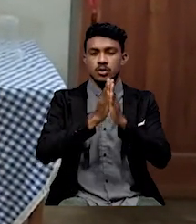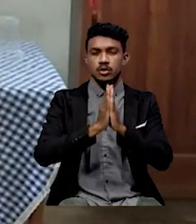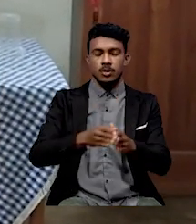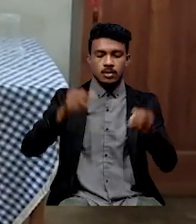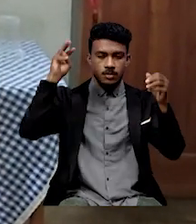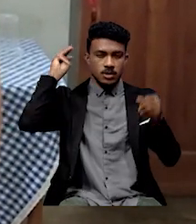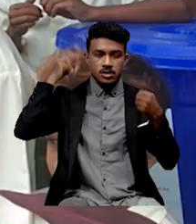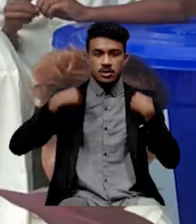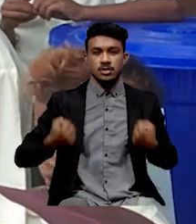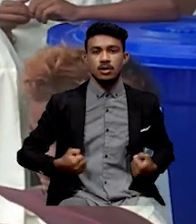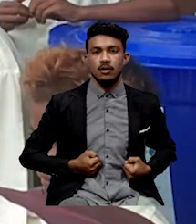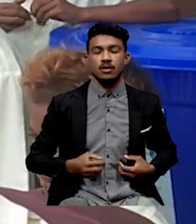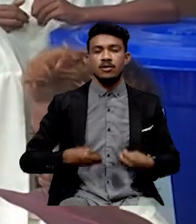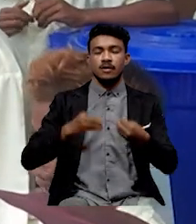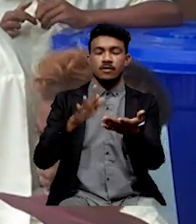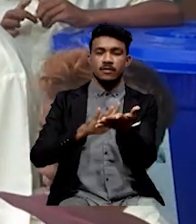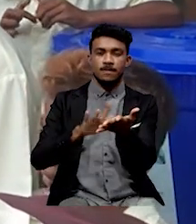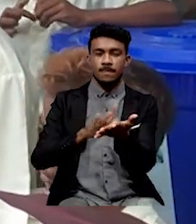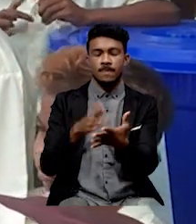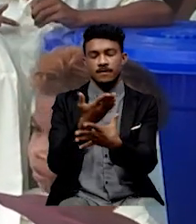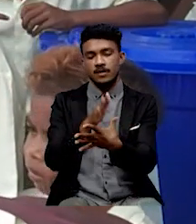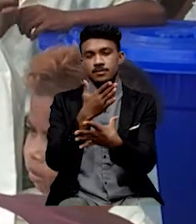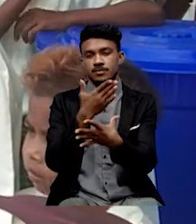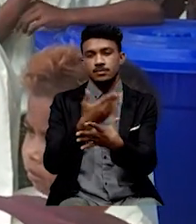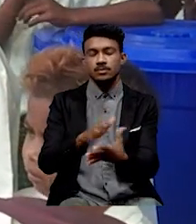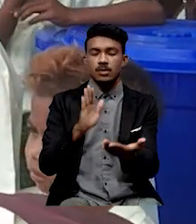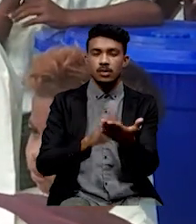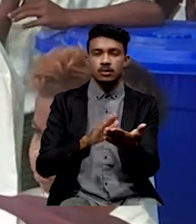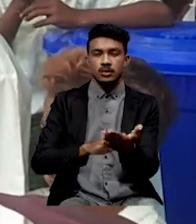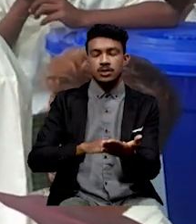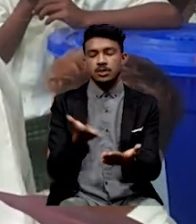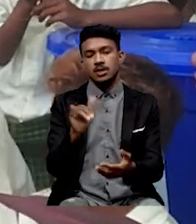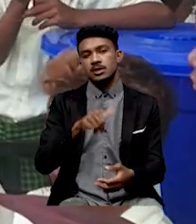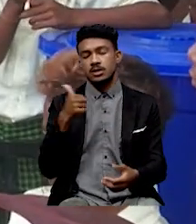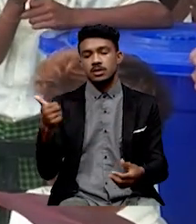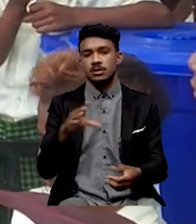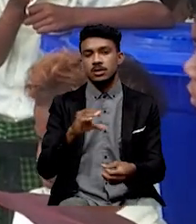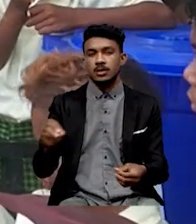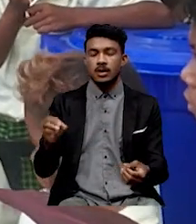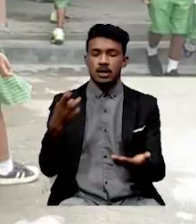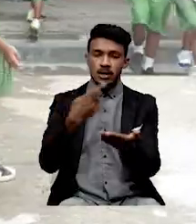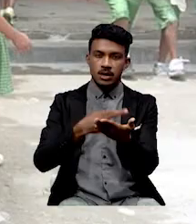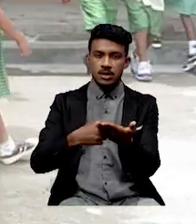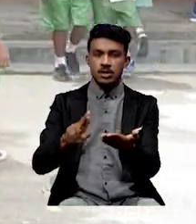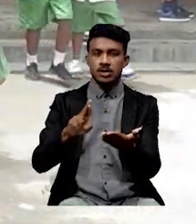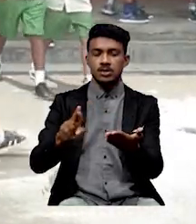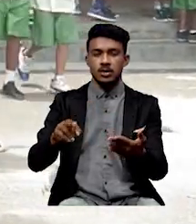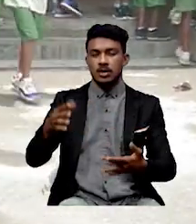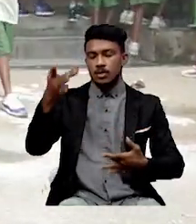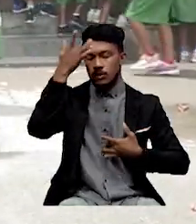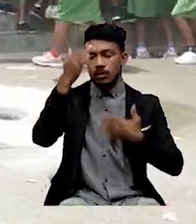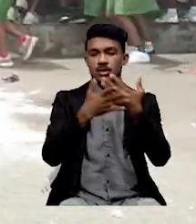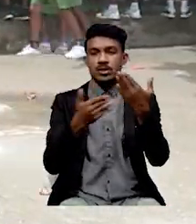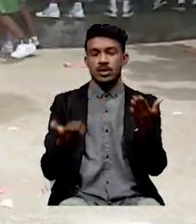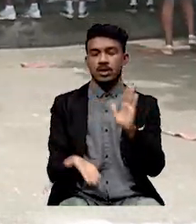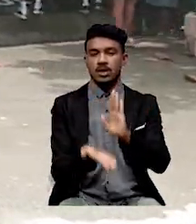escola hirak seluk, no nebele prevene alunu sira husi moras dengue iha dili, nebe resista numero caso dengue as iha nivel